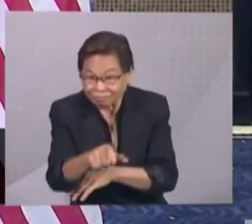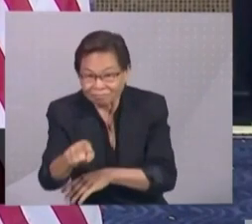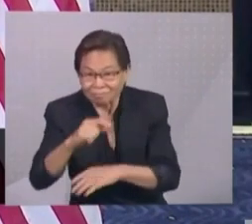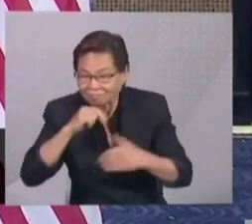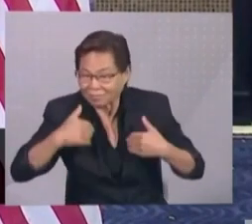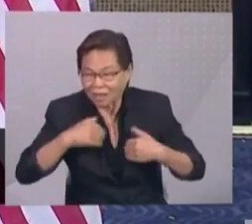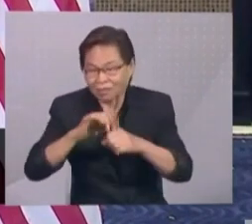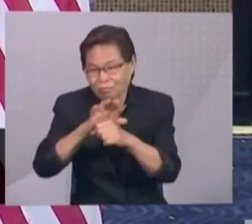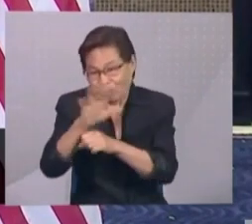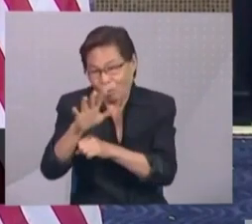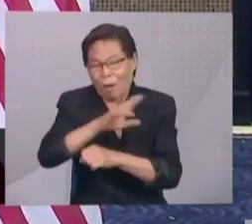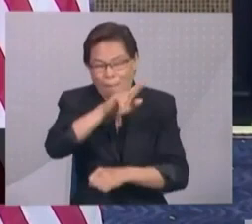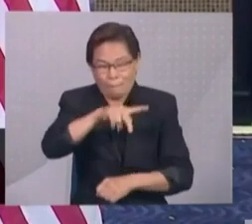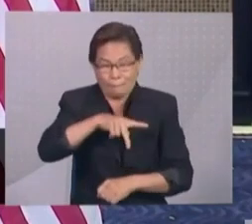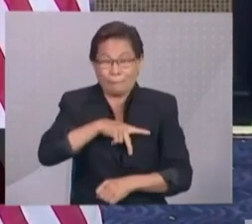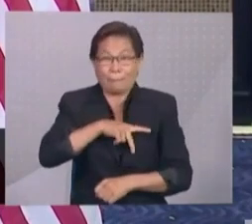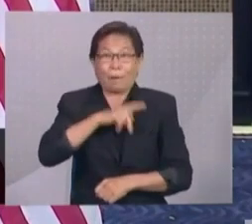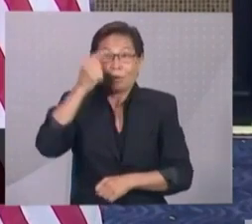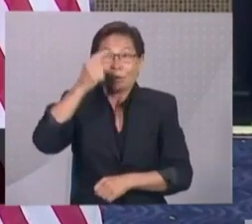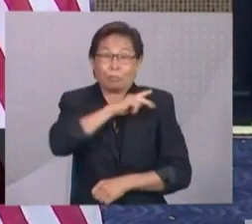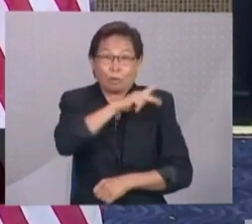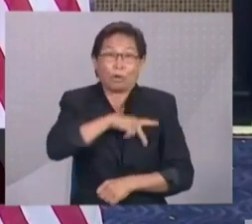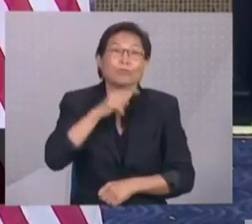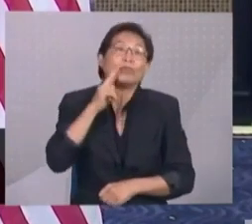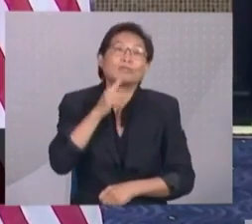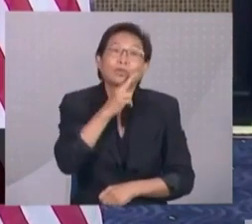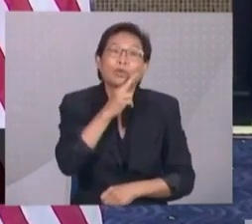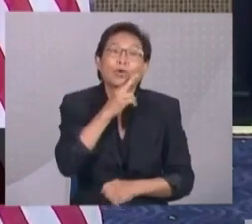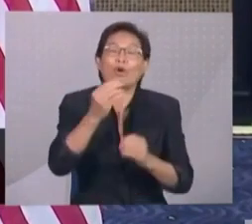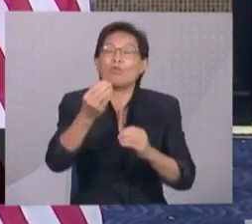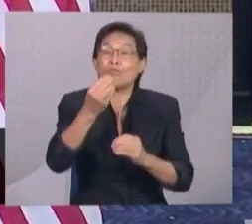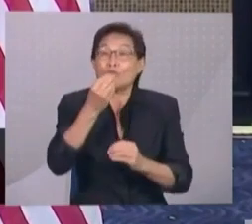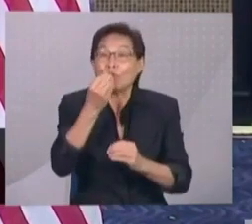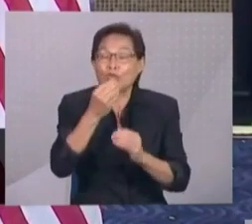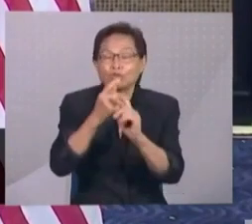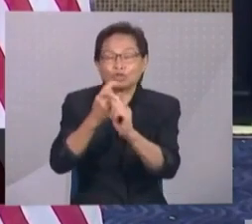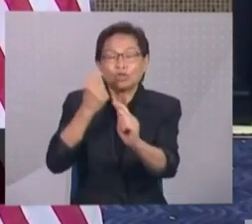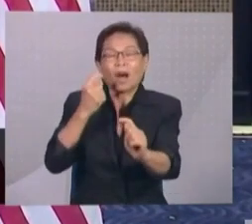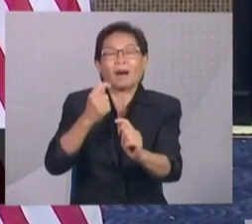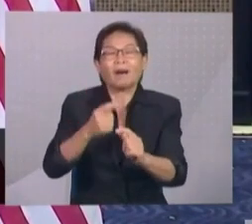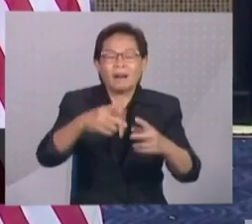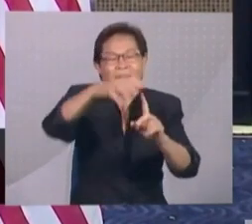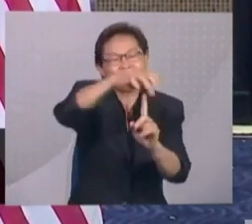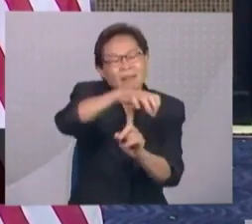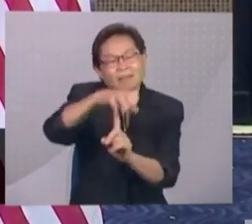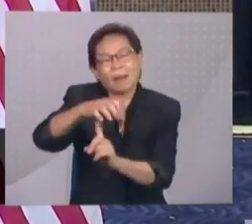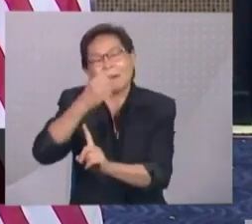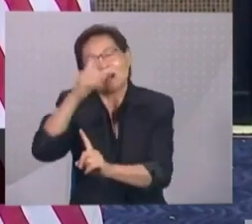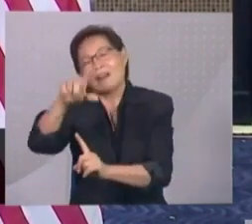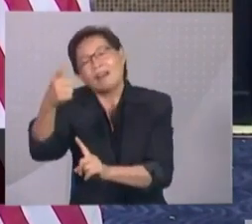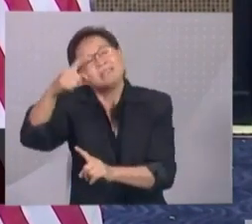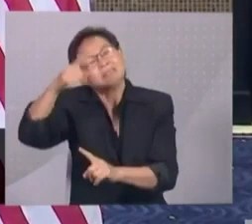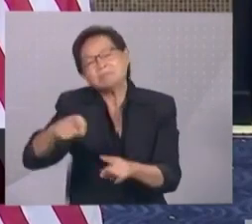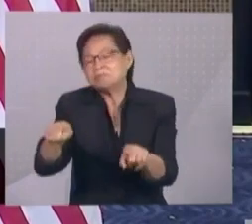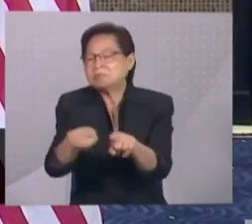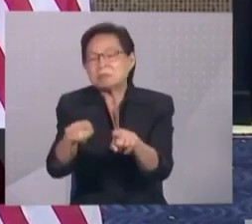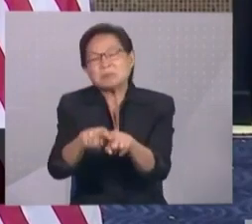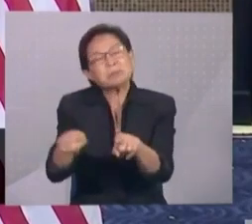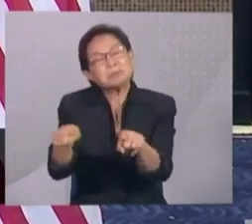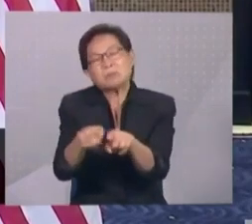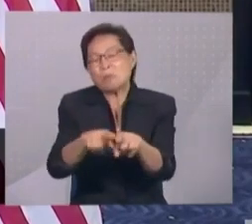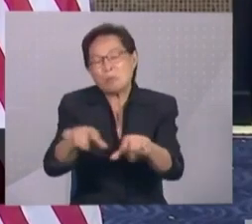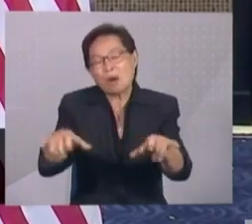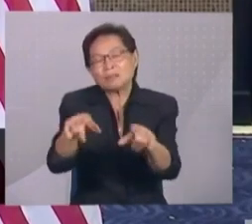pemilik restoran futrak dan gerai makanya lain pun mesti buat pacar yang sama Hai